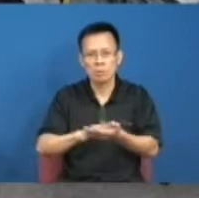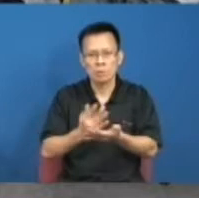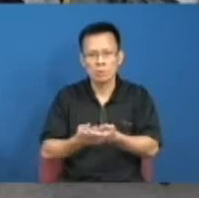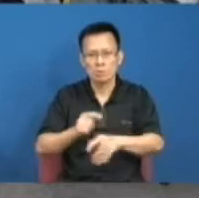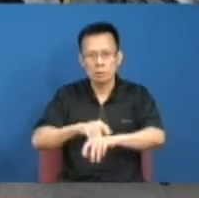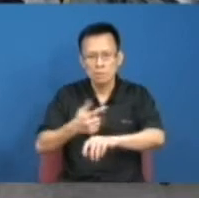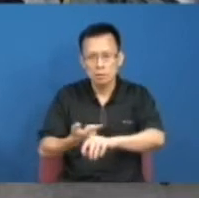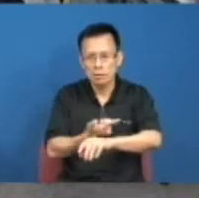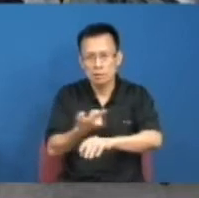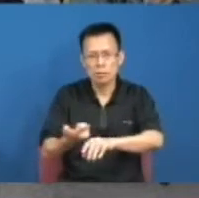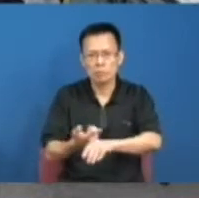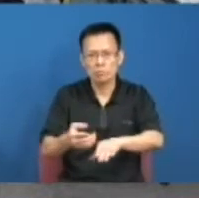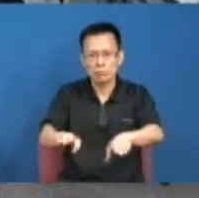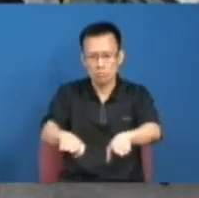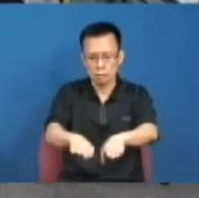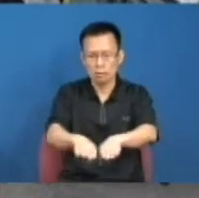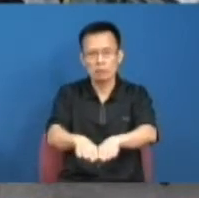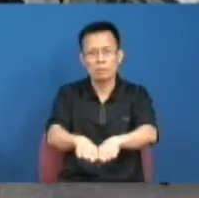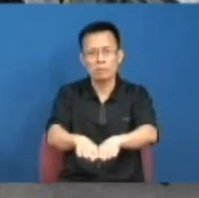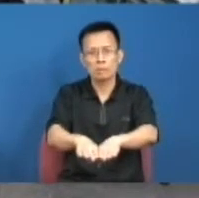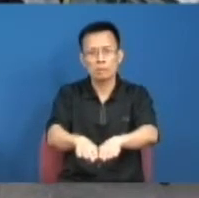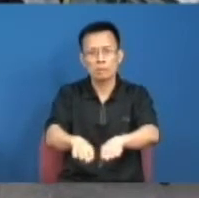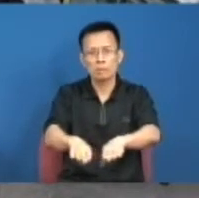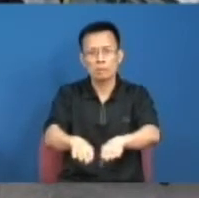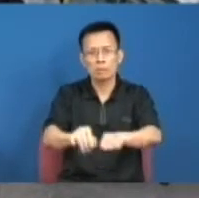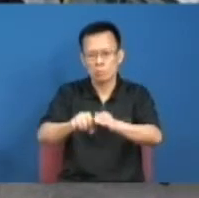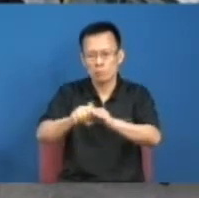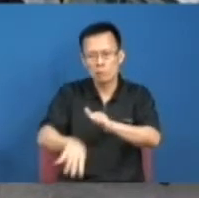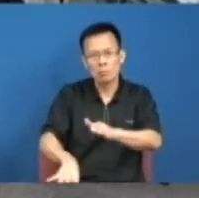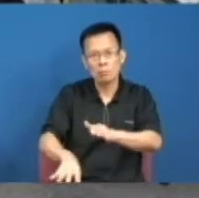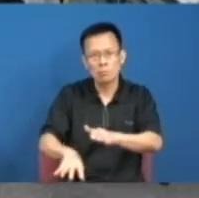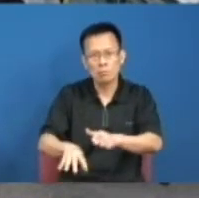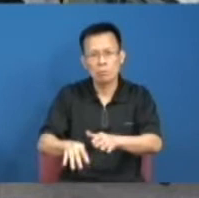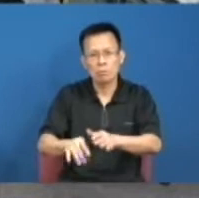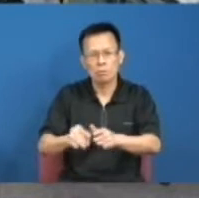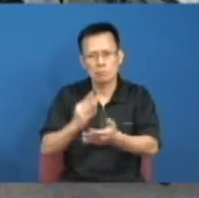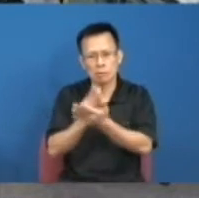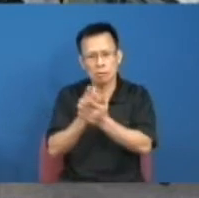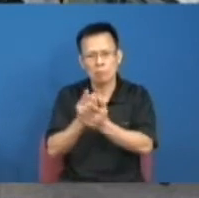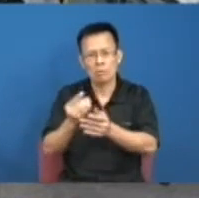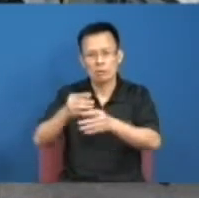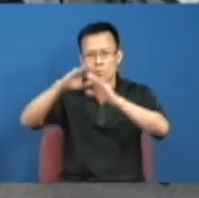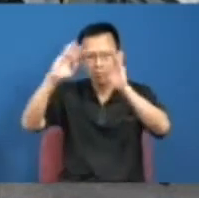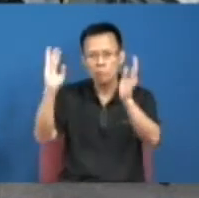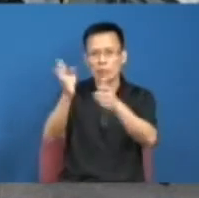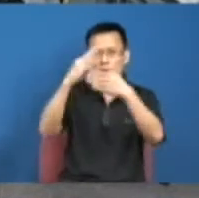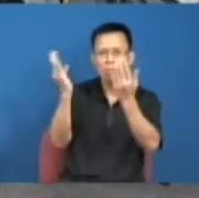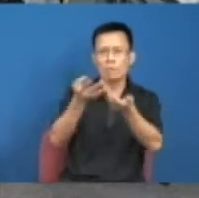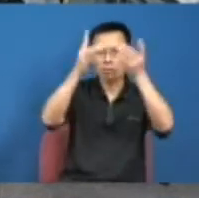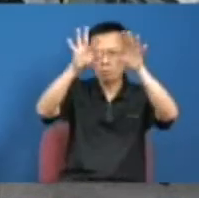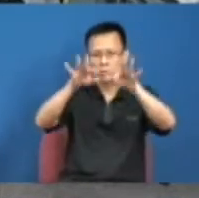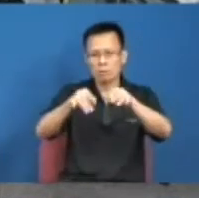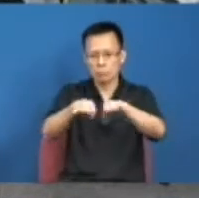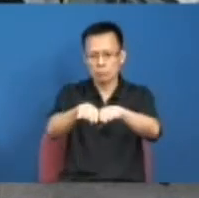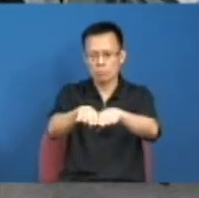同瓦仔嘅薄口位咧就可能會甩啊，衞生啊，咁佢有機會係一打風落雨就會入水。 嗯， 咁